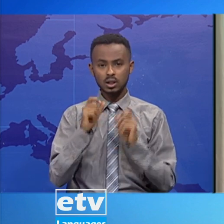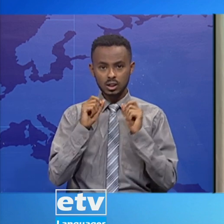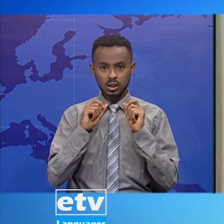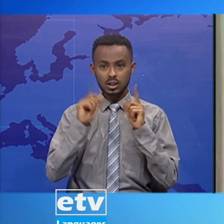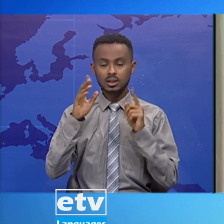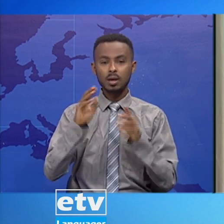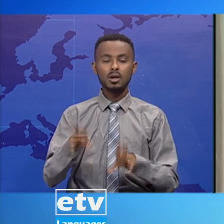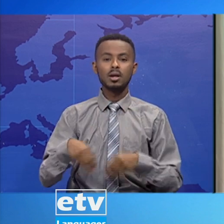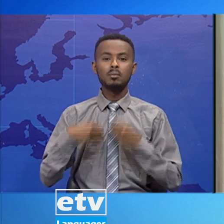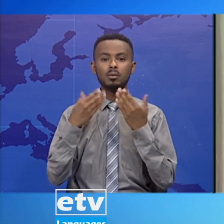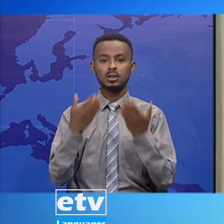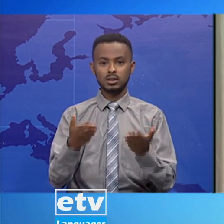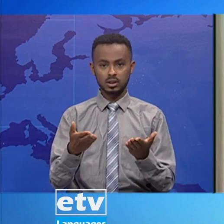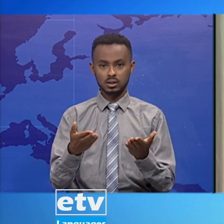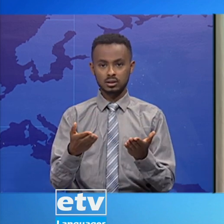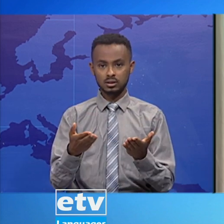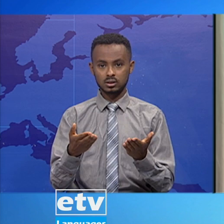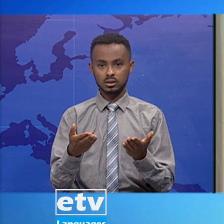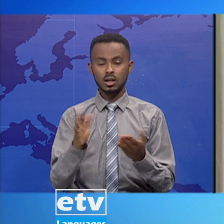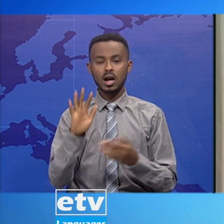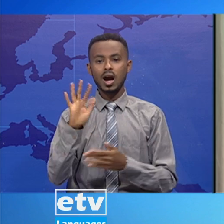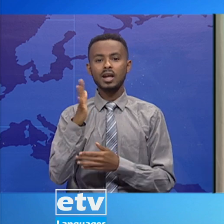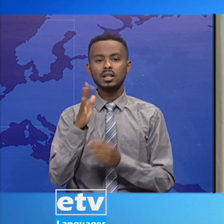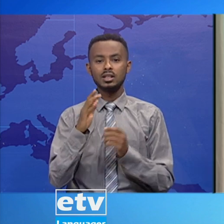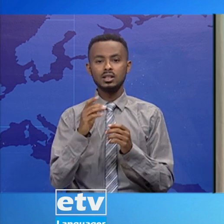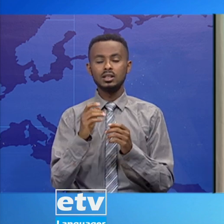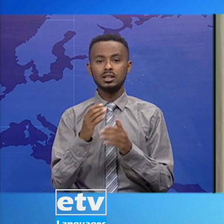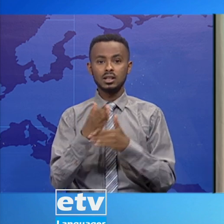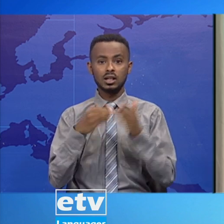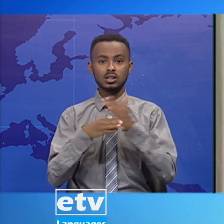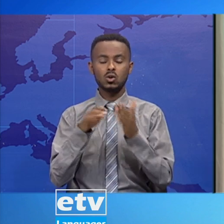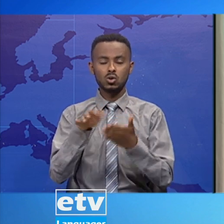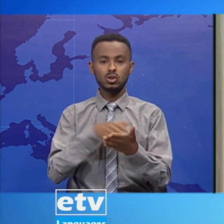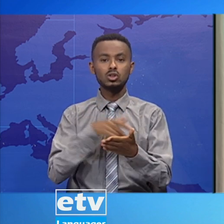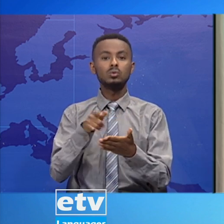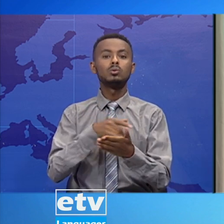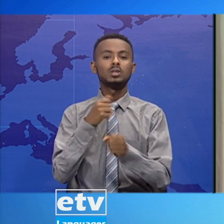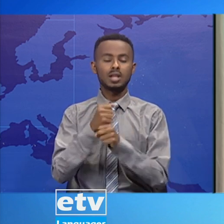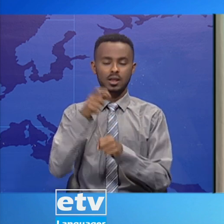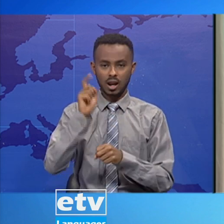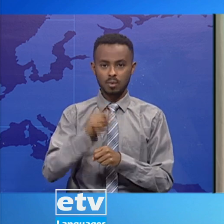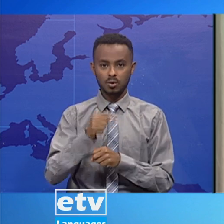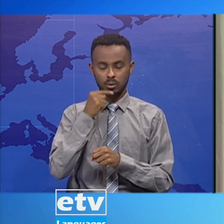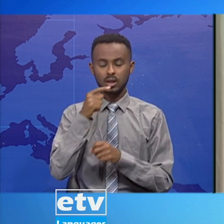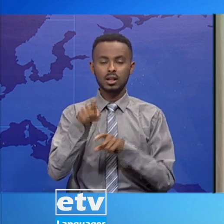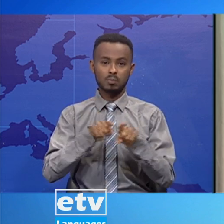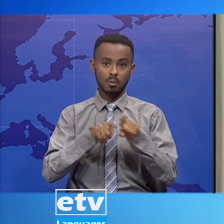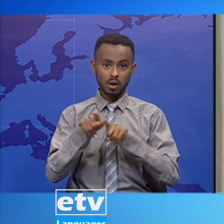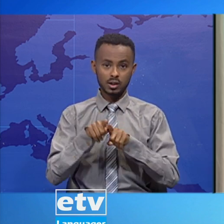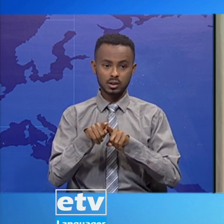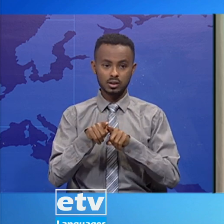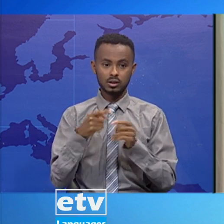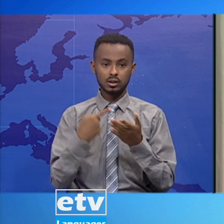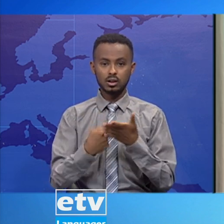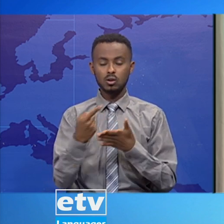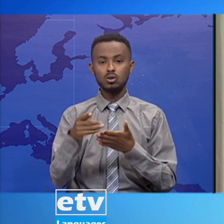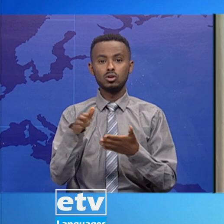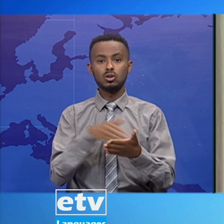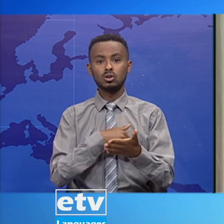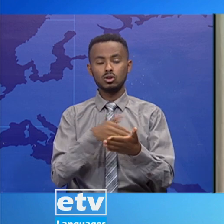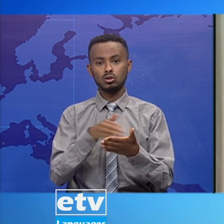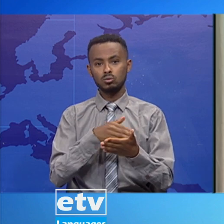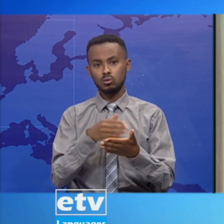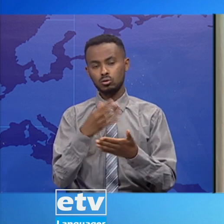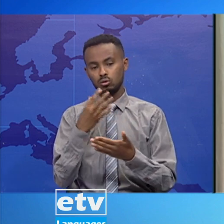ግንዛቤ በመስጠት አይነት ደረጃ ነው ግጥሙ መሰራት ያለበት ምናምን ተባባል። ያው ግጥሙም